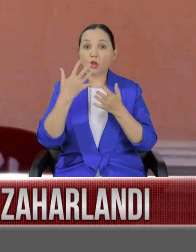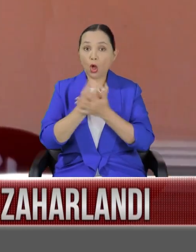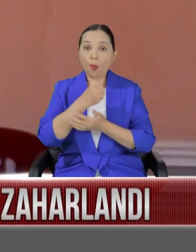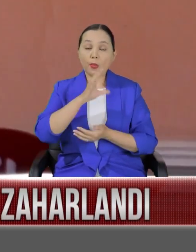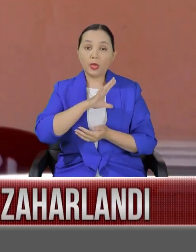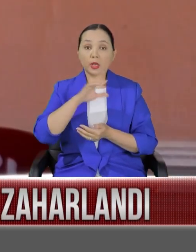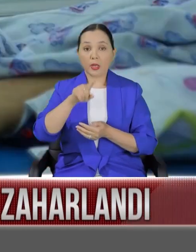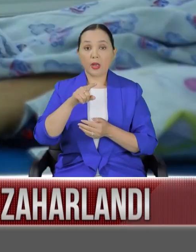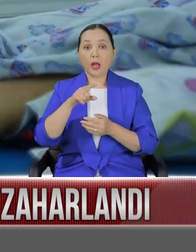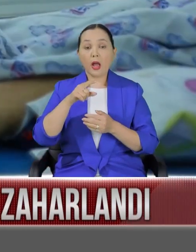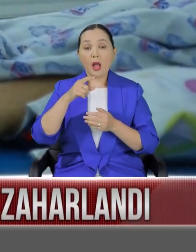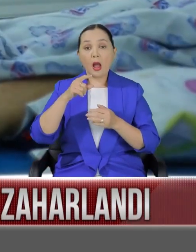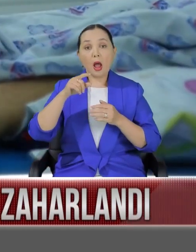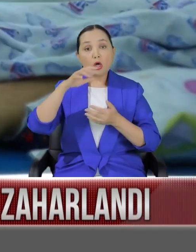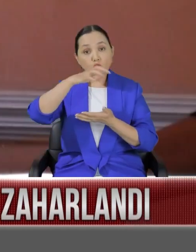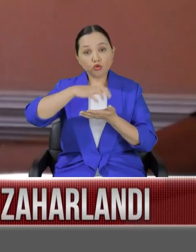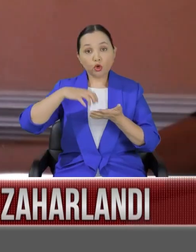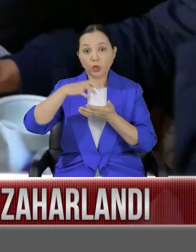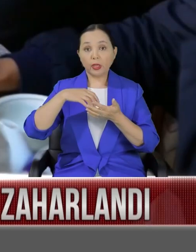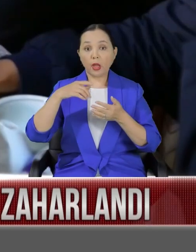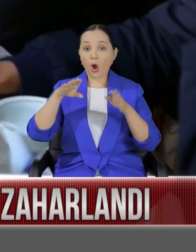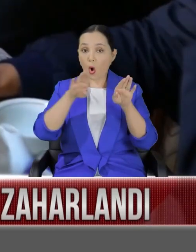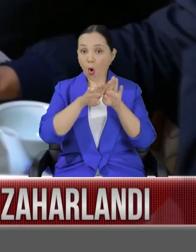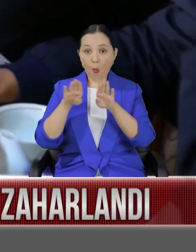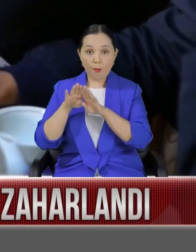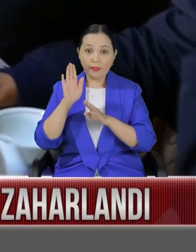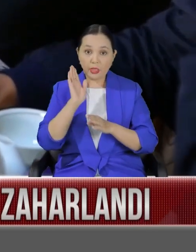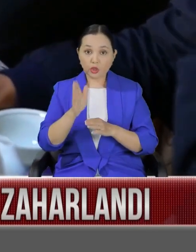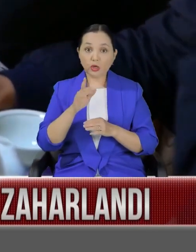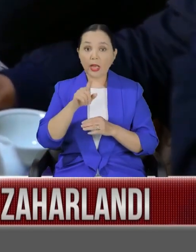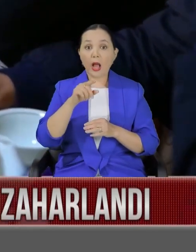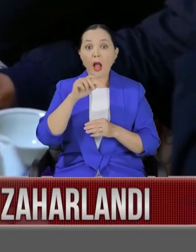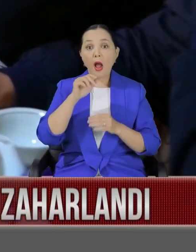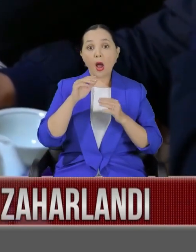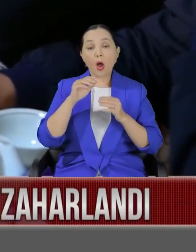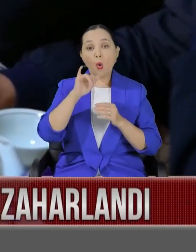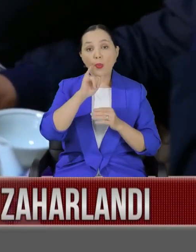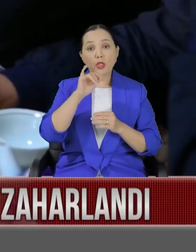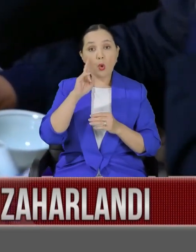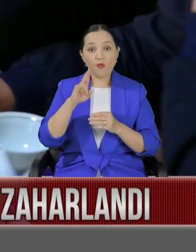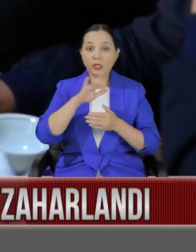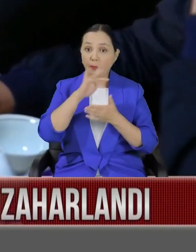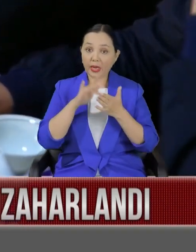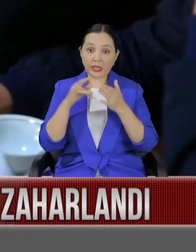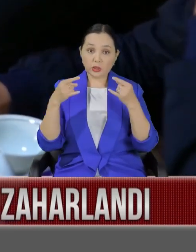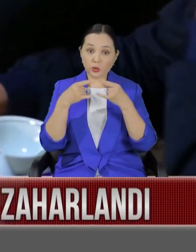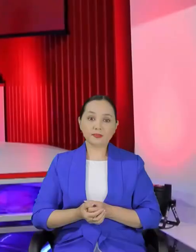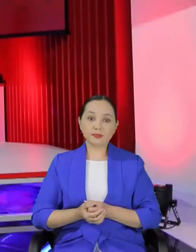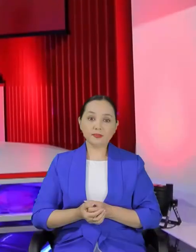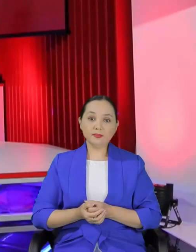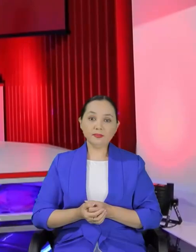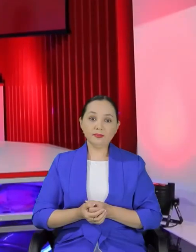olib, chuqur qazdirib, ko'ktirib, ko'mib tashladik. Abdunosir Hamidov, Sarvar Toshdemirov, Umida Quvvatova, Markaziy studiya, Bulung'ur